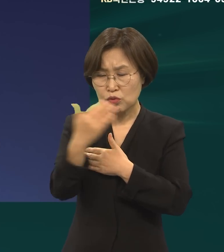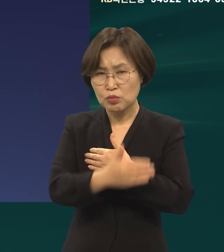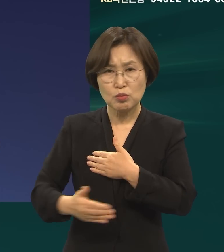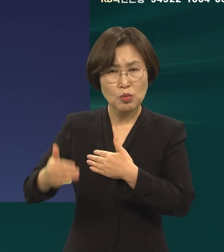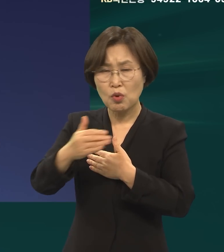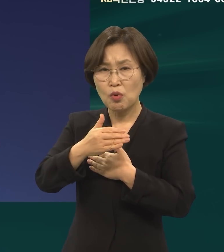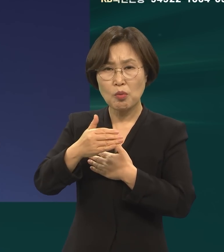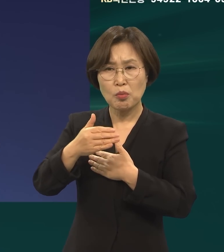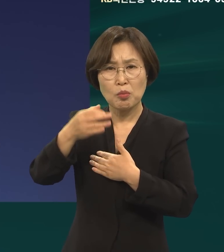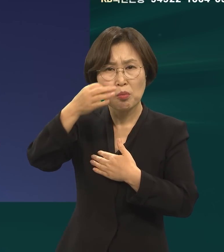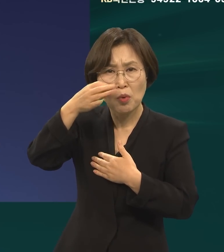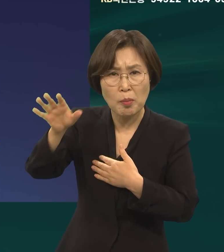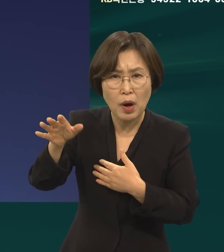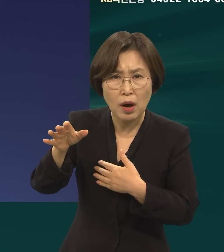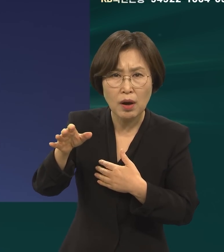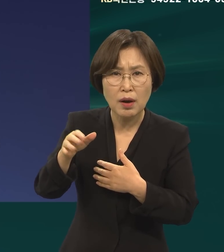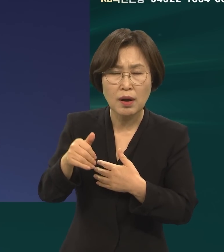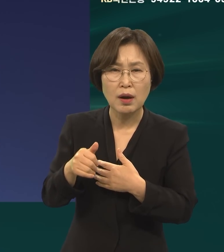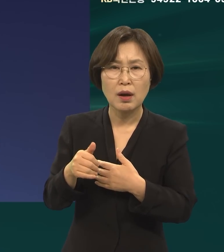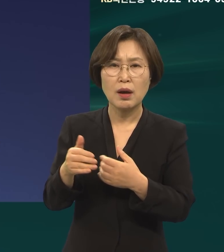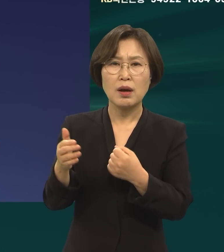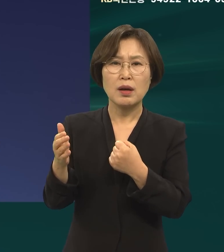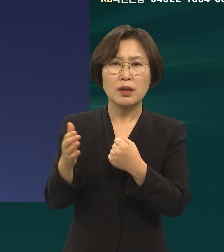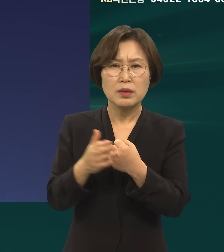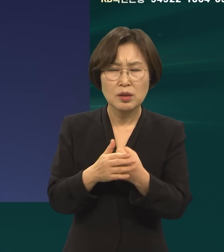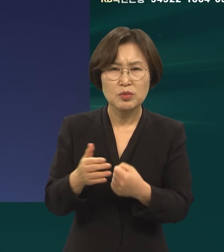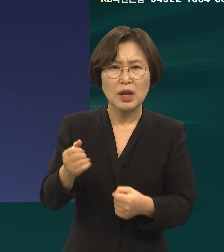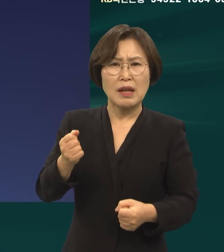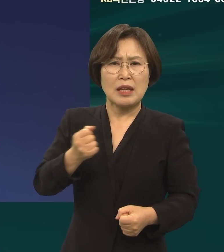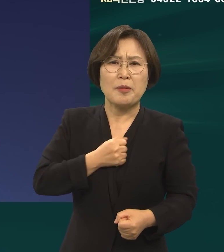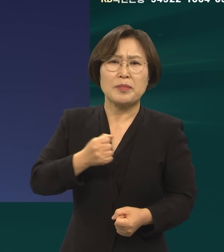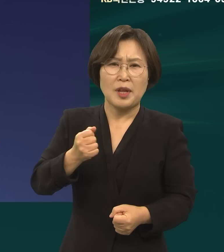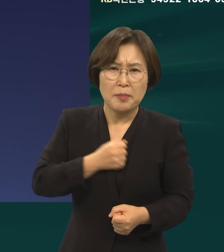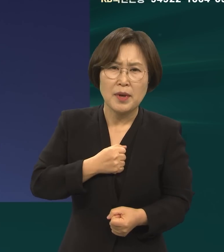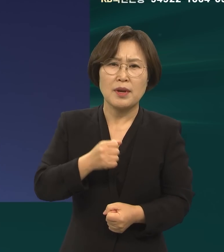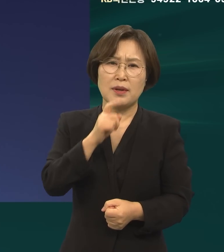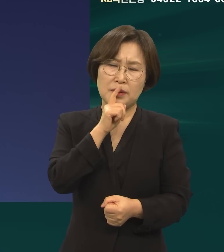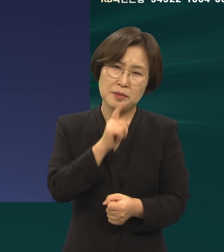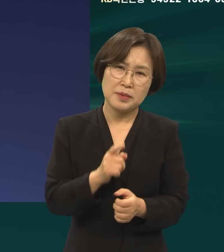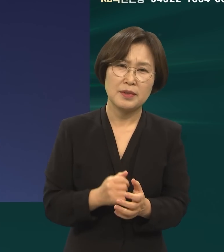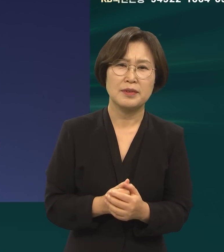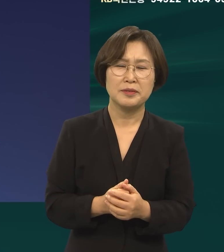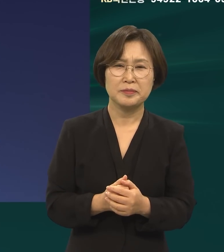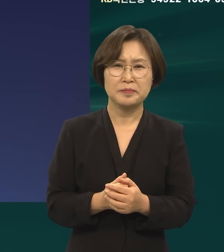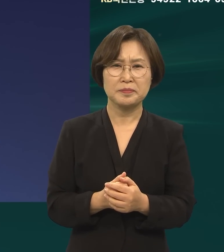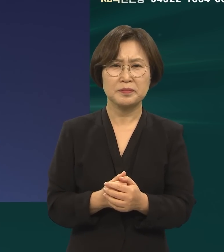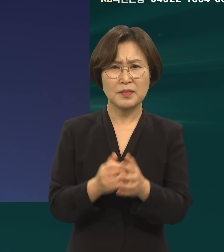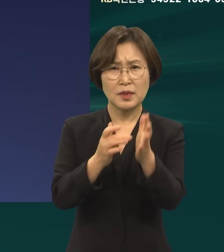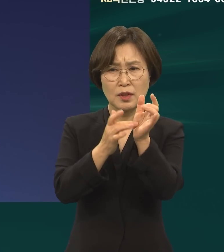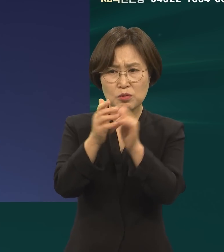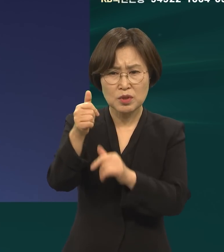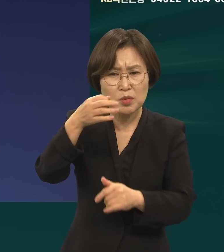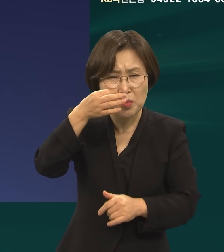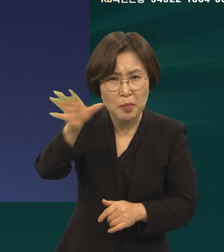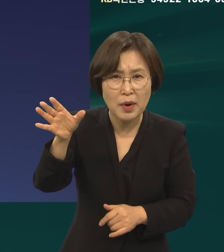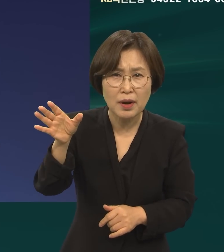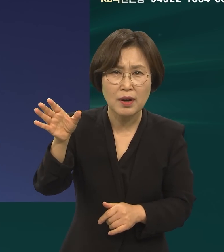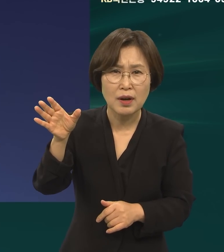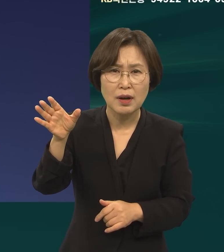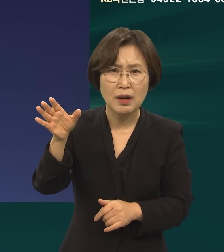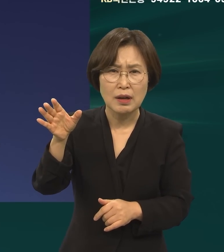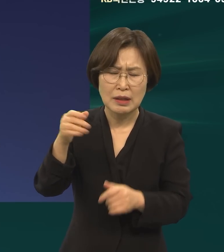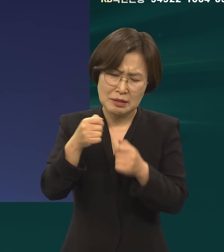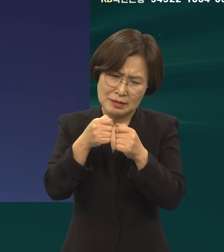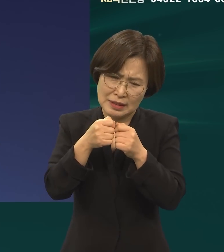들리는데 본 사람이 없으니 답답해 죽을 지경이라고 말하고 있는 것입니다. 예수는 보지 못했다는 아주